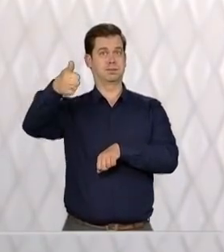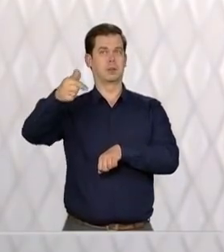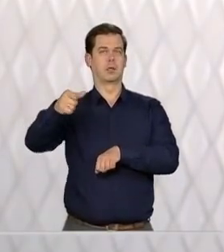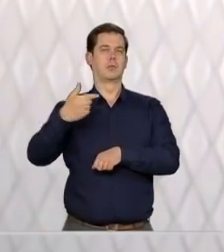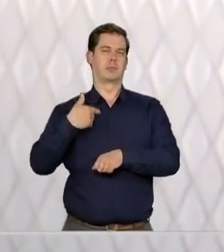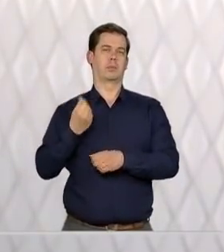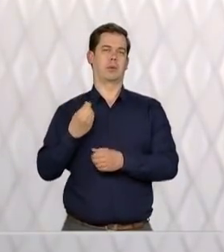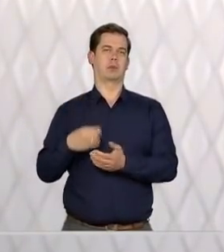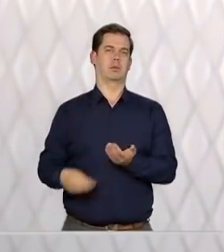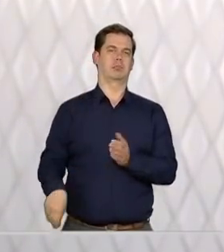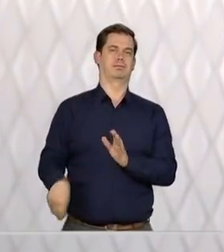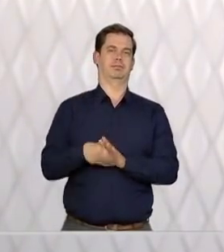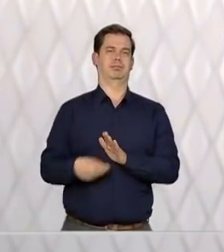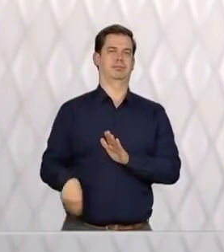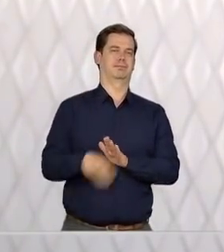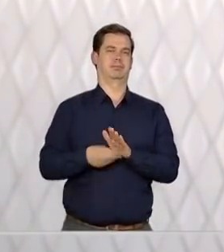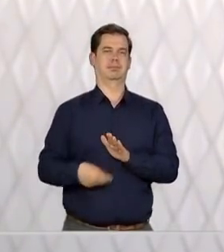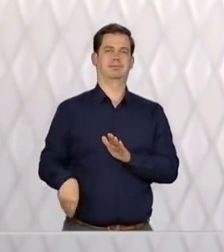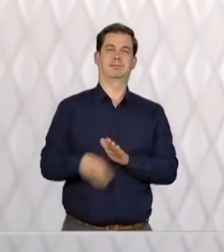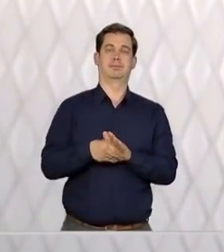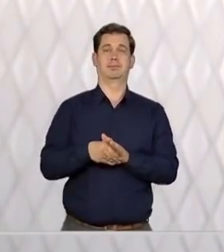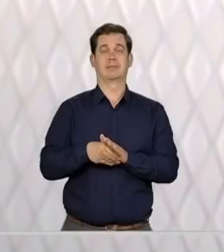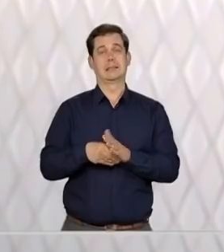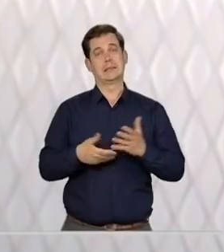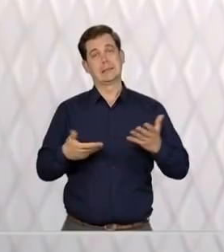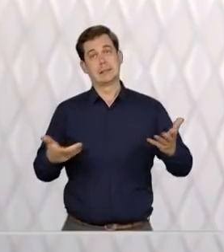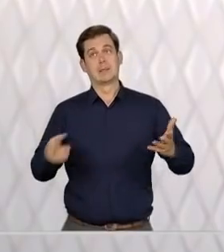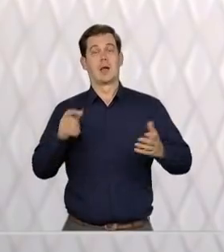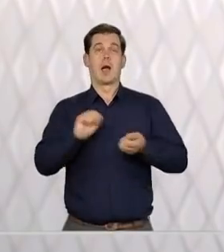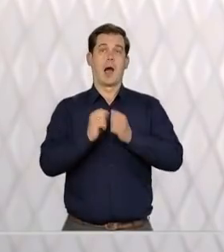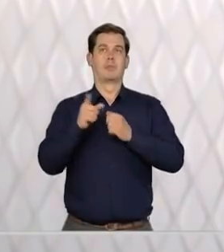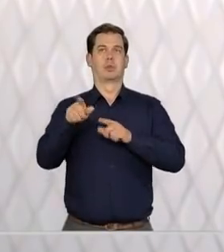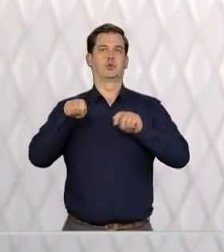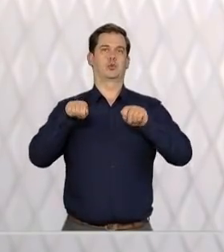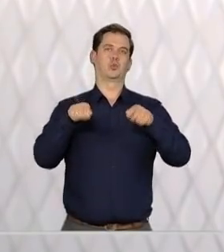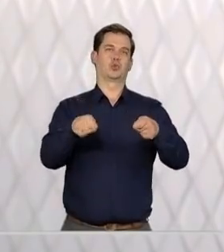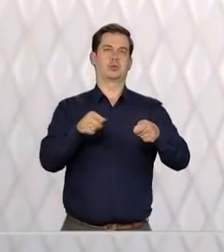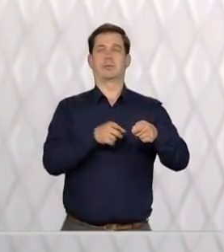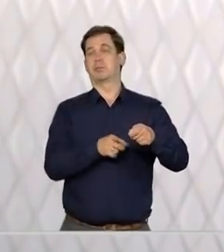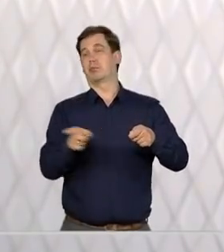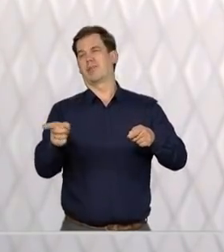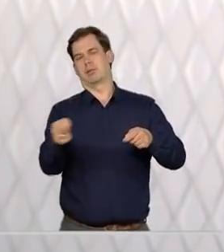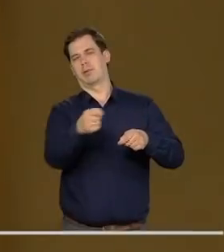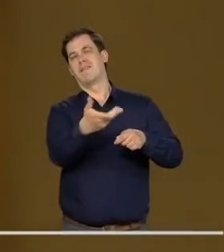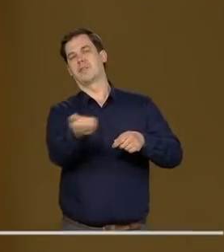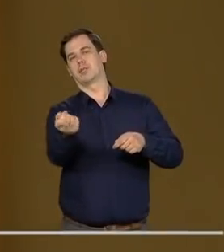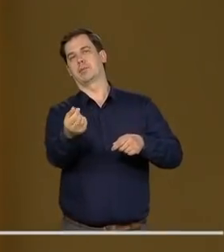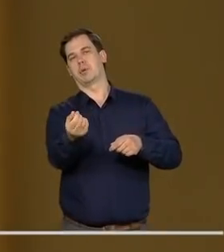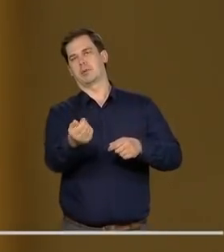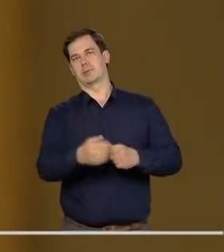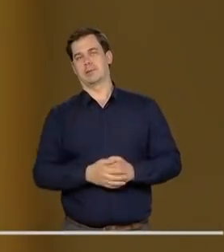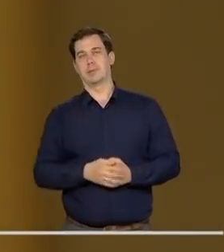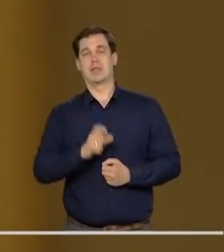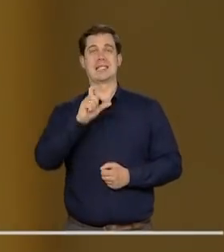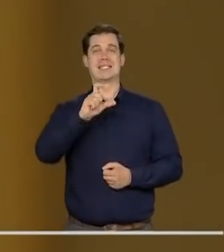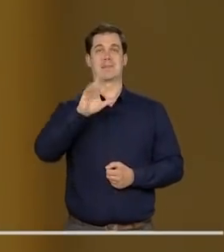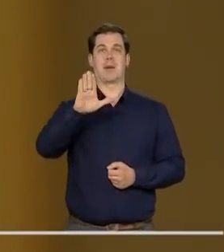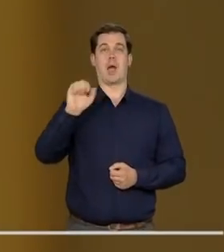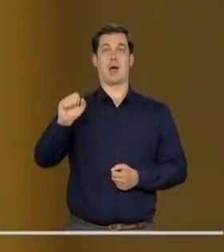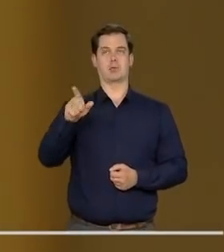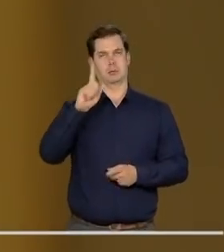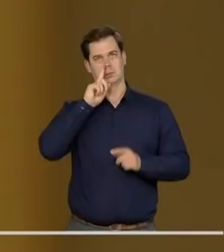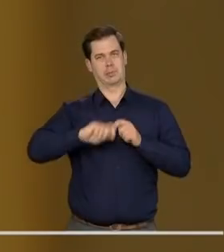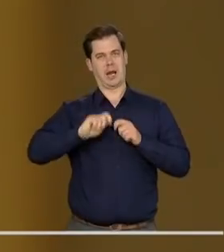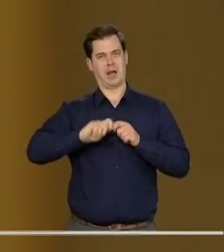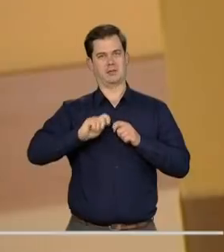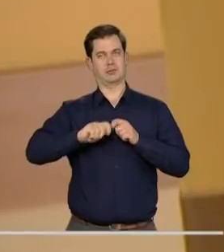przyjmował pieniądze, albo były wręcz zmuszane pośrednio do tego, aby te pieniądze przekazywać. Centralne Biuro Antykorupcyjne prowadzi